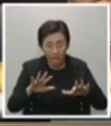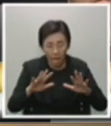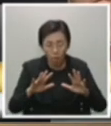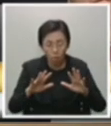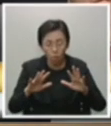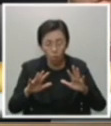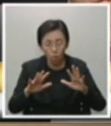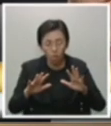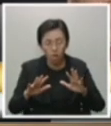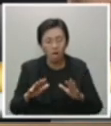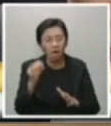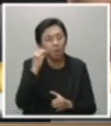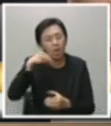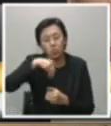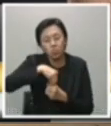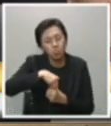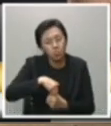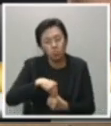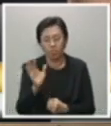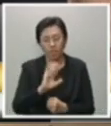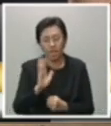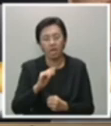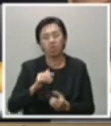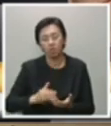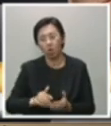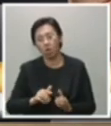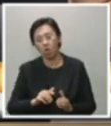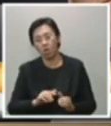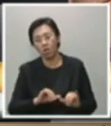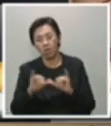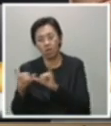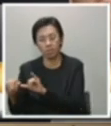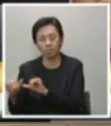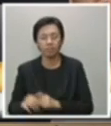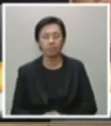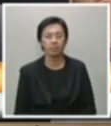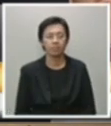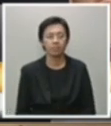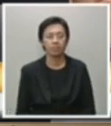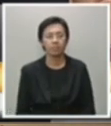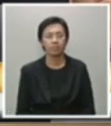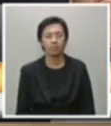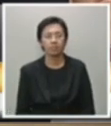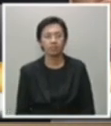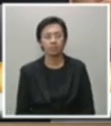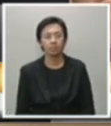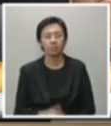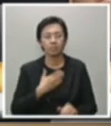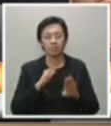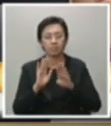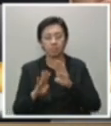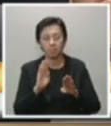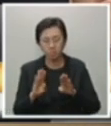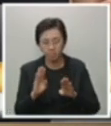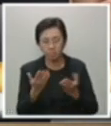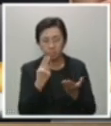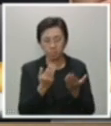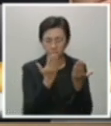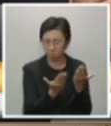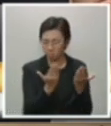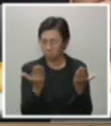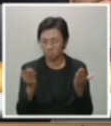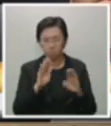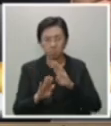ธิ์ในการพักอาศัยต่อไปท่านประธานที่เคารพครับผมได้เปรียบเทียบกับหน่วยงานราชการอื่นแ